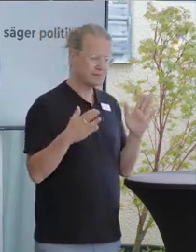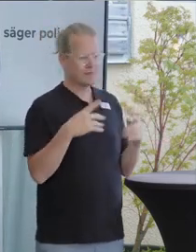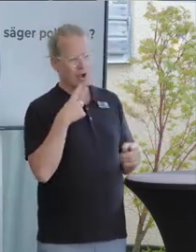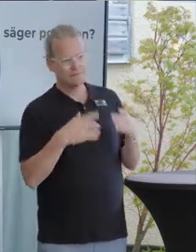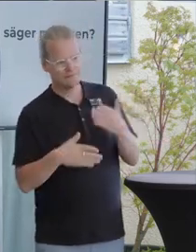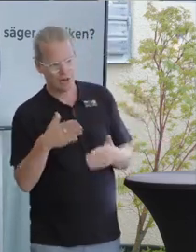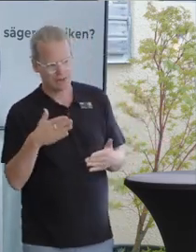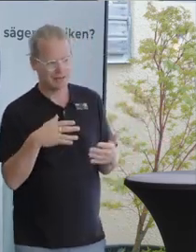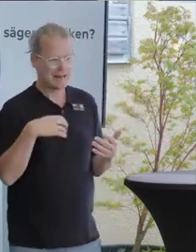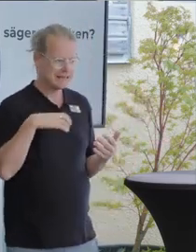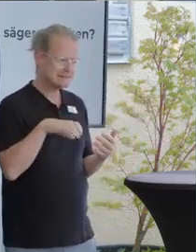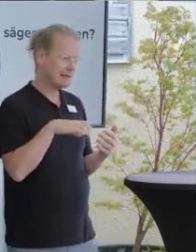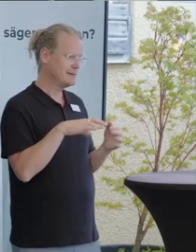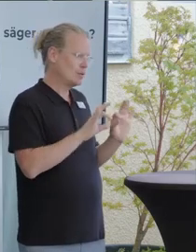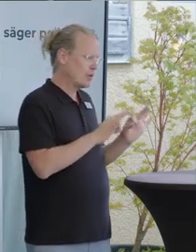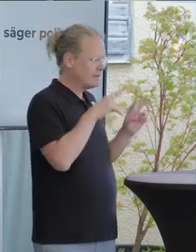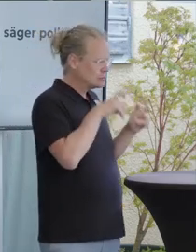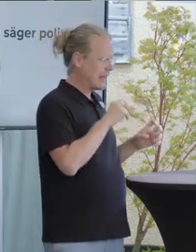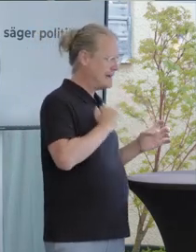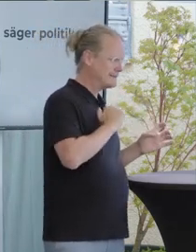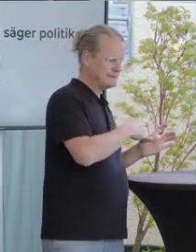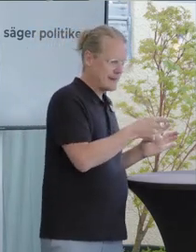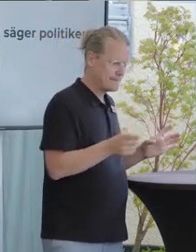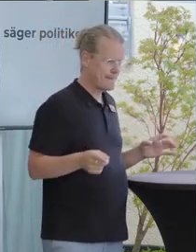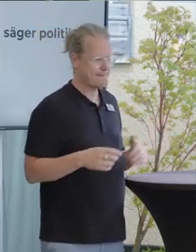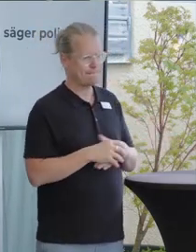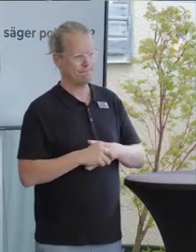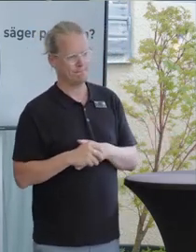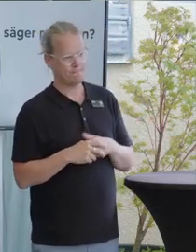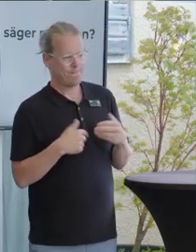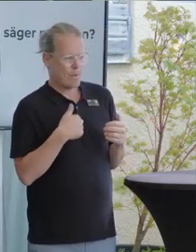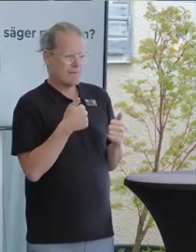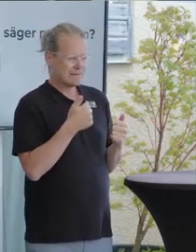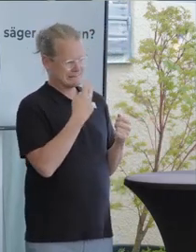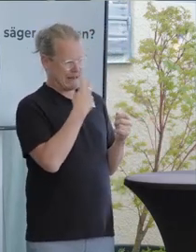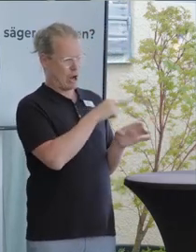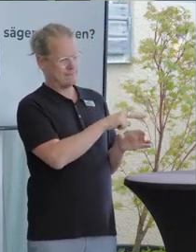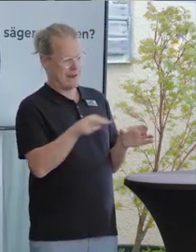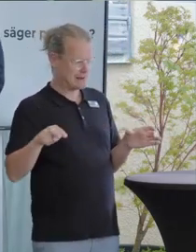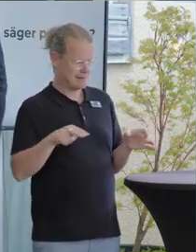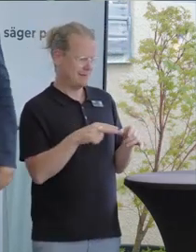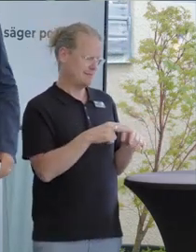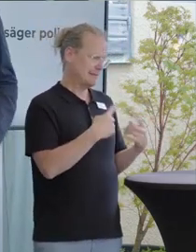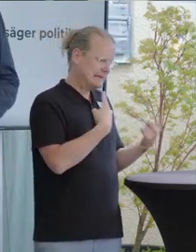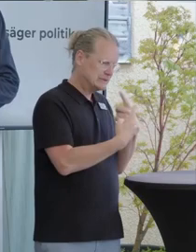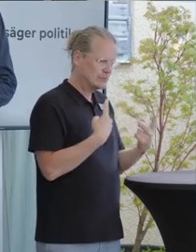liten steg framåt. Men där tror jag att vi behöver ha ett liksom fortsatt samtal med upphovsrättsinnehavaren. Vad betyder det här? Det är klart att de också ser